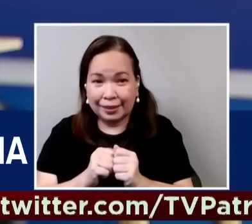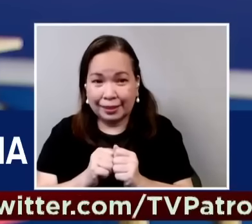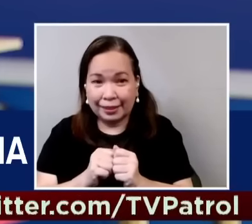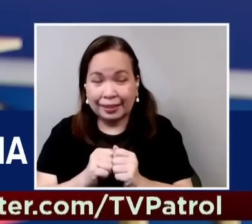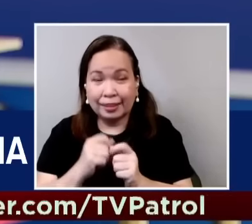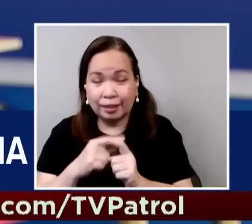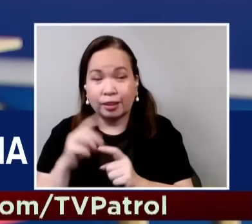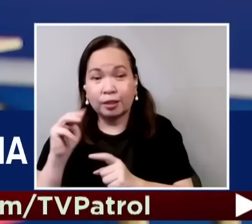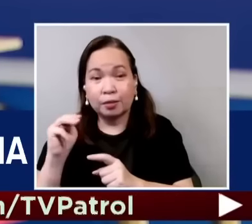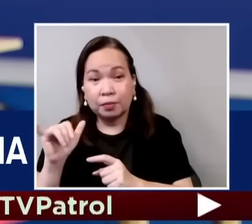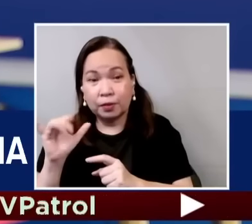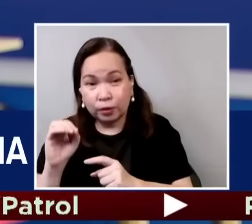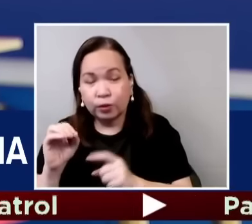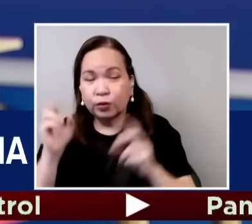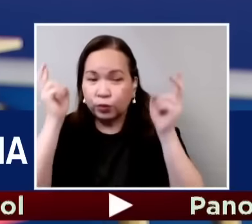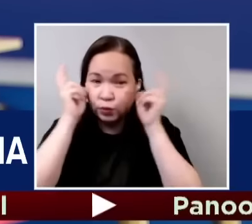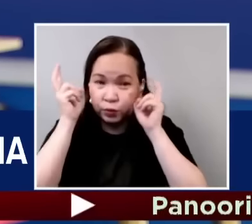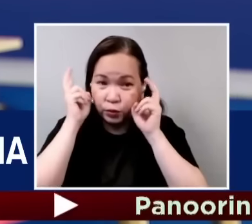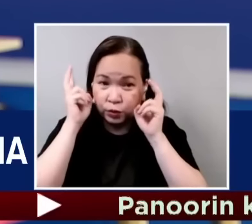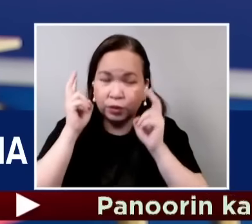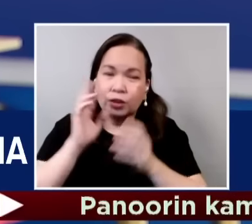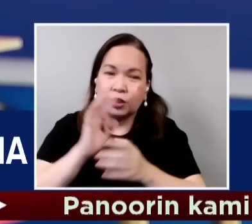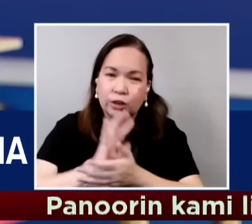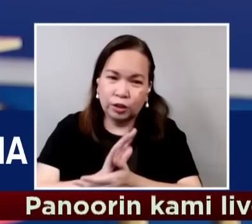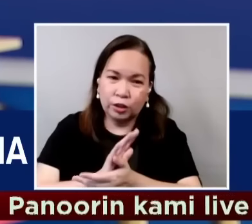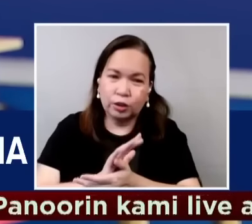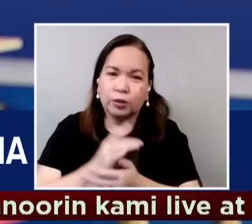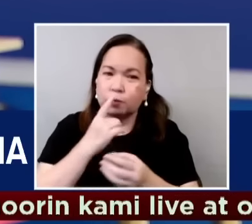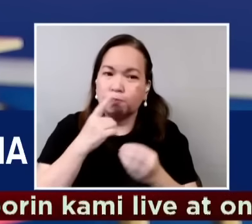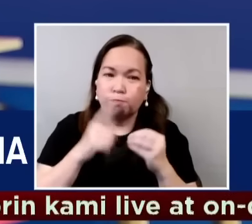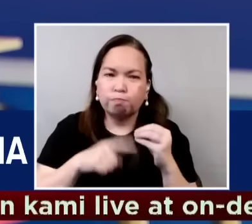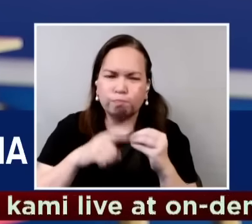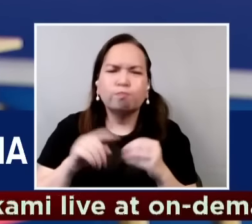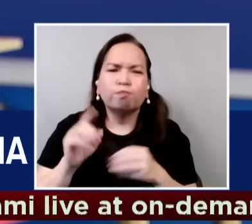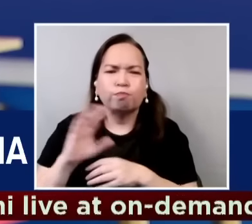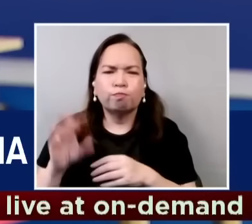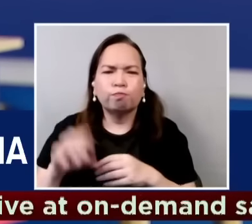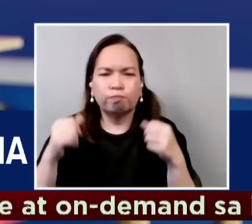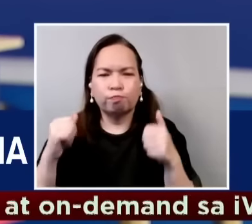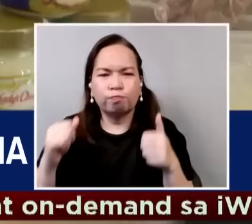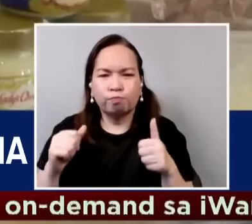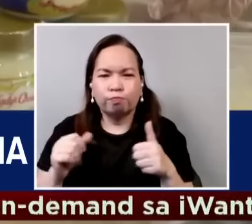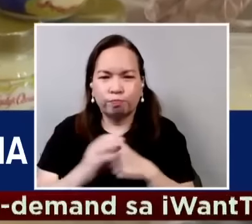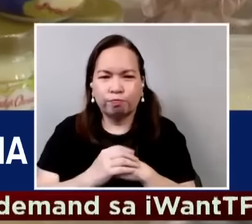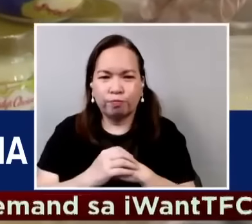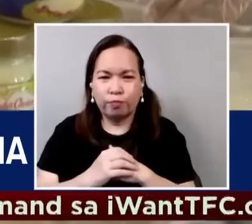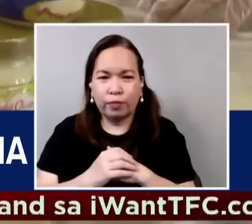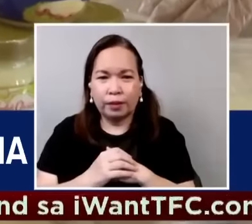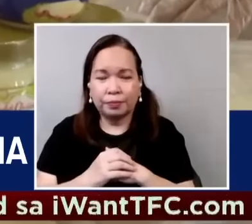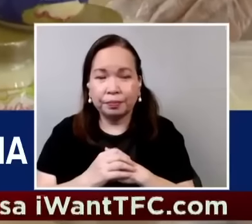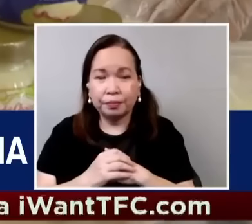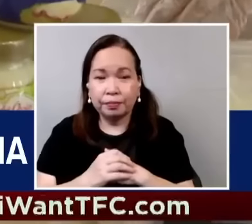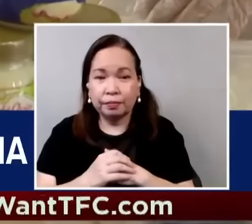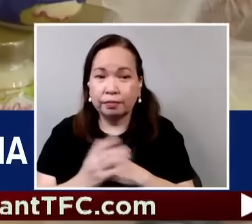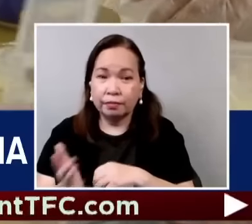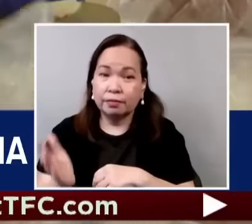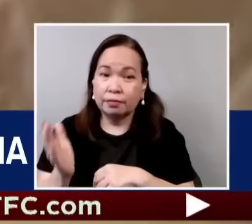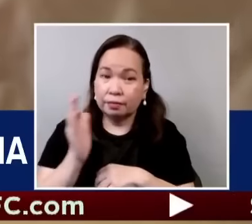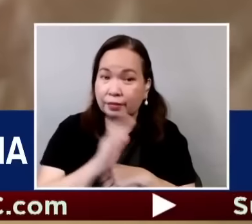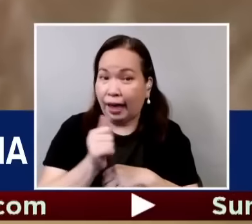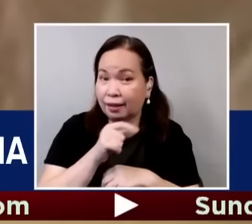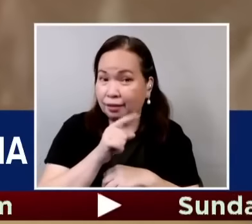mayo, veggies, and cheese, tomato. So complete, it's para maging complete meal siya. Para naman kay Jerkel San